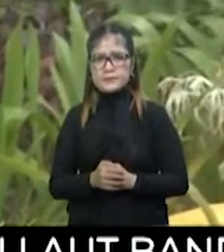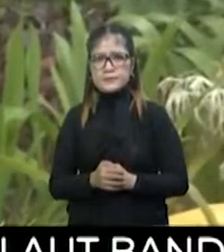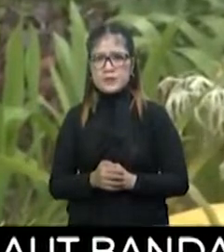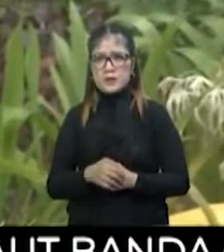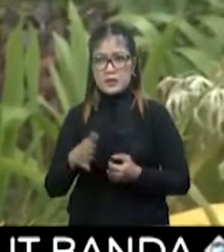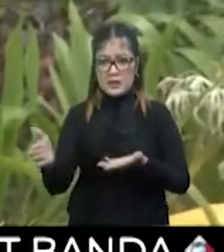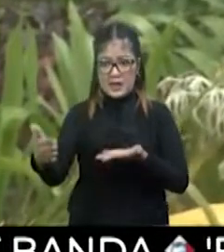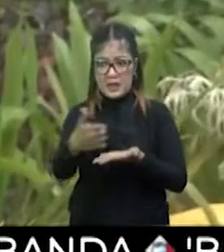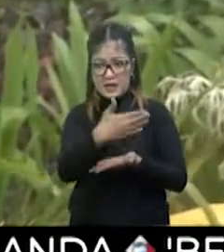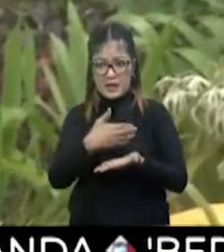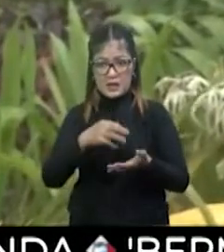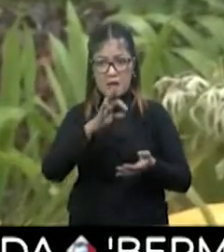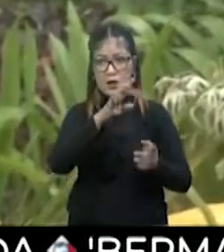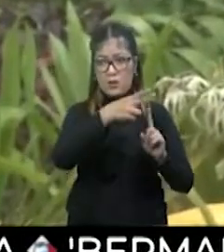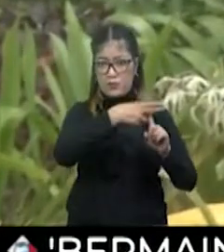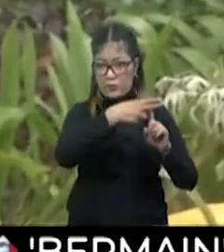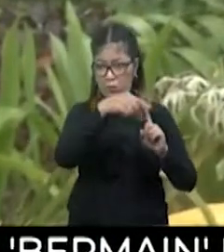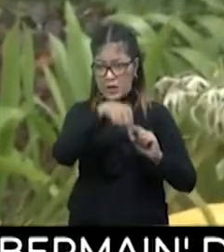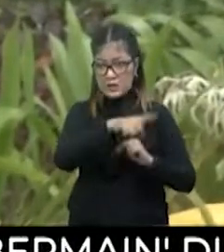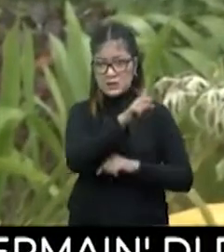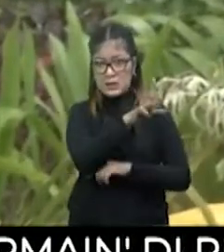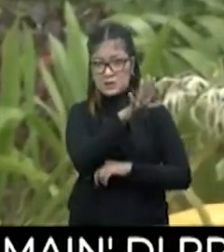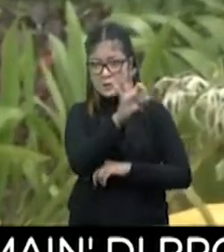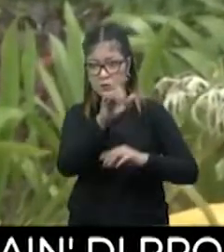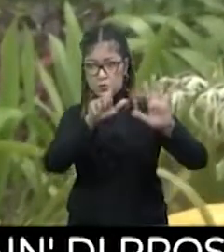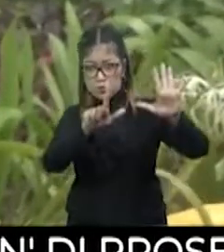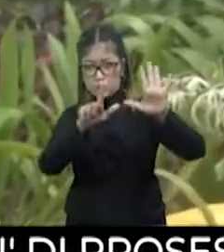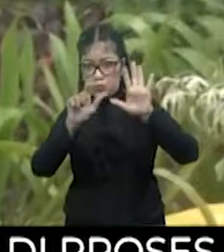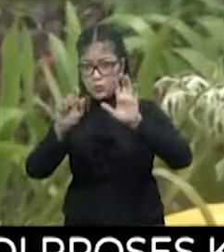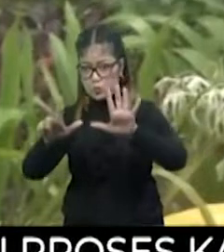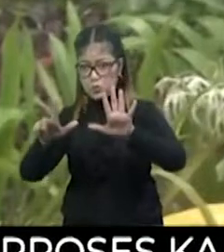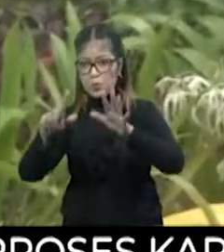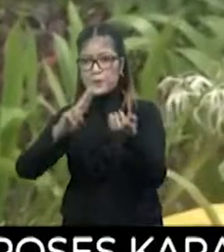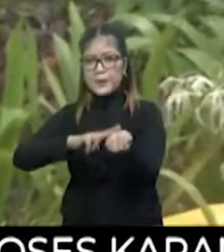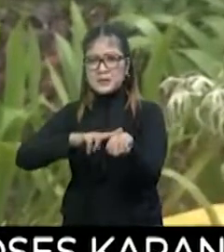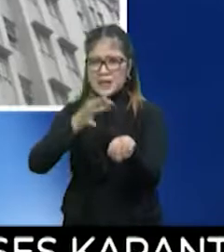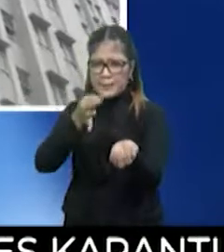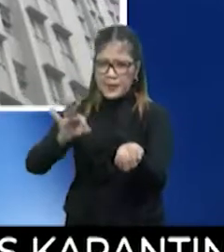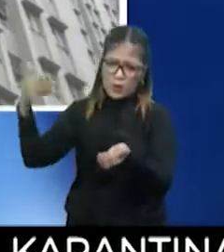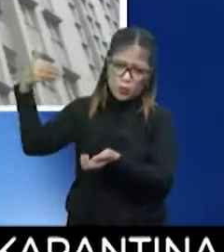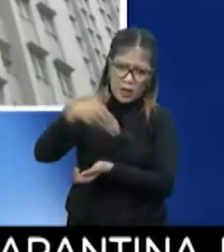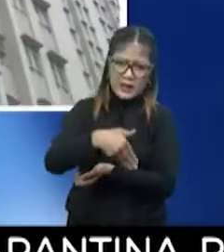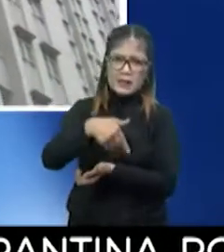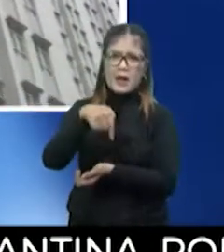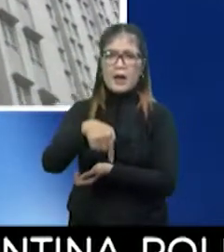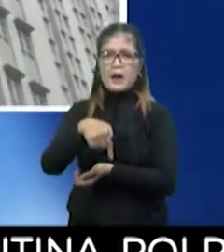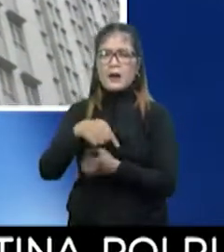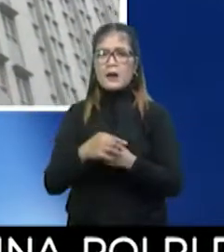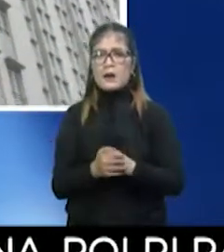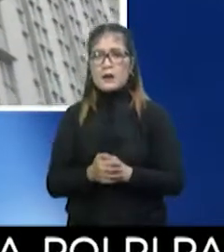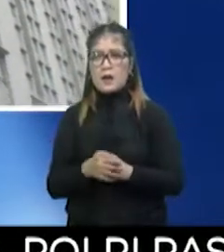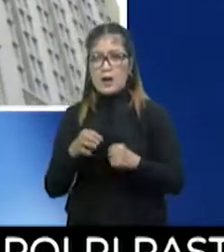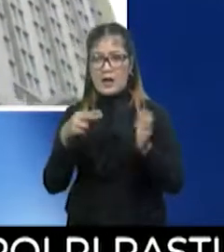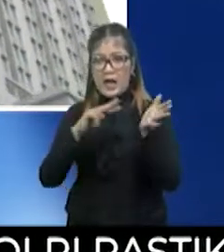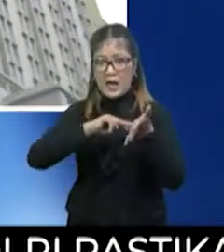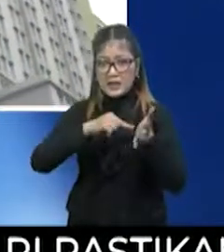Februari 2022 ada sebanyak 537 pasien yang baru masuk ataupun menjalani karantina di Rumah Sakit Darurat Wisma Atlet. Artinya